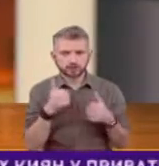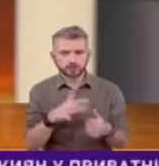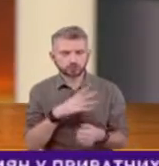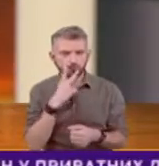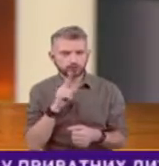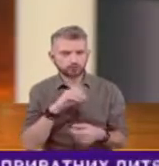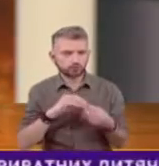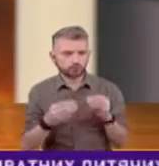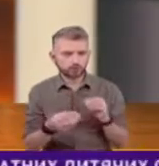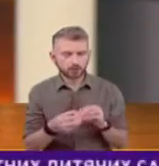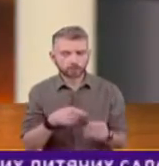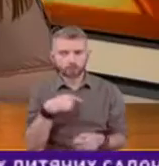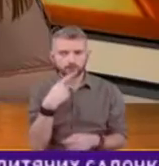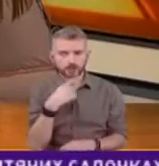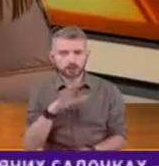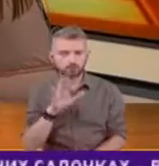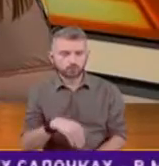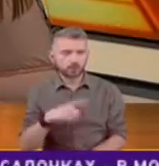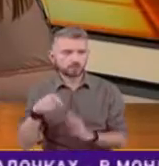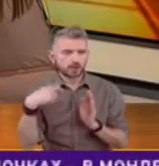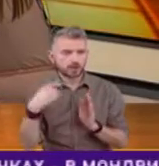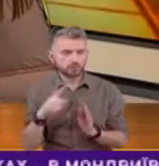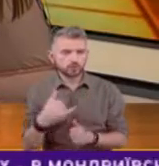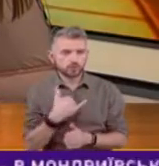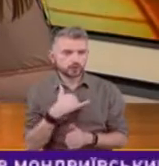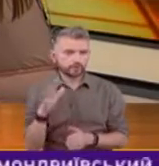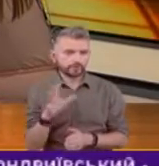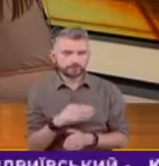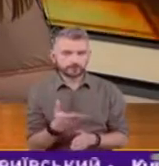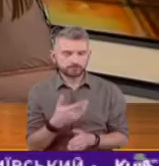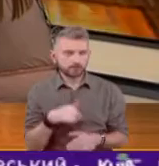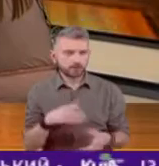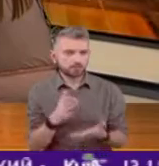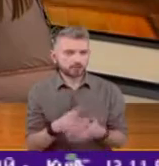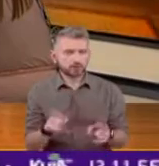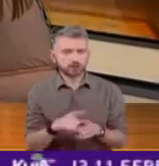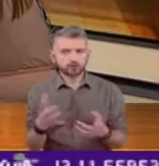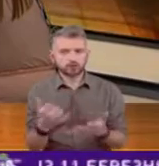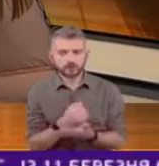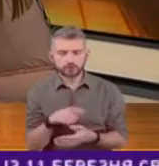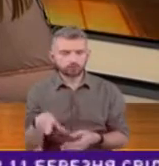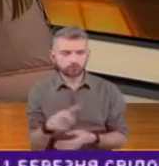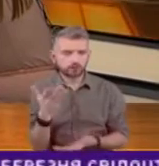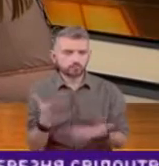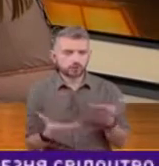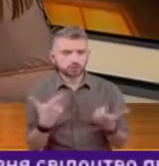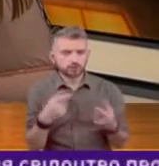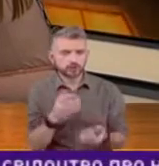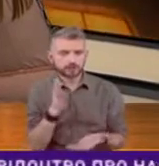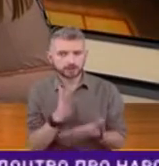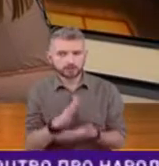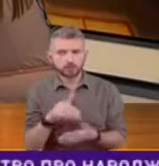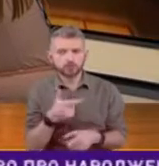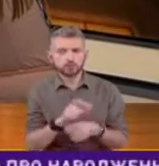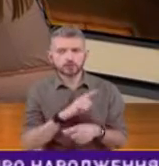цю проблематику, говорити потім на камеру, що от у нас все, ну, от ми такі маємо досягнення здоров'я. Ну, мабуть, десь є, потім